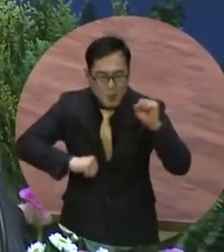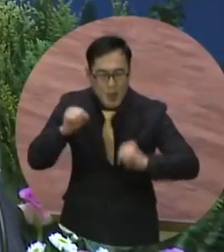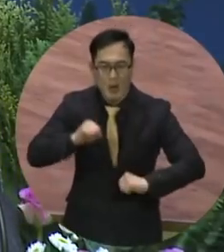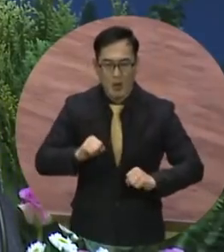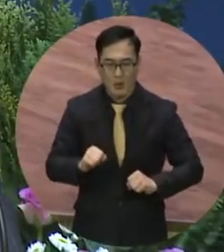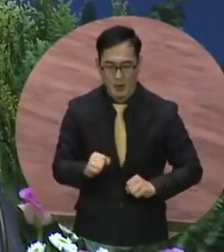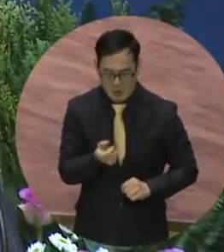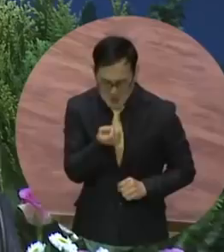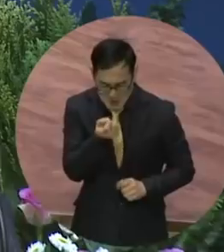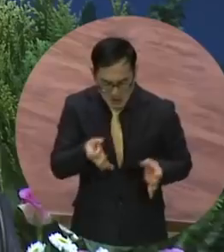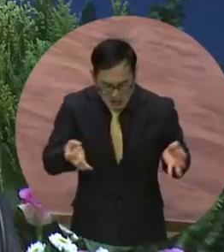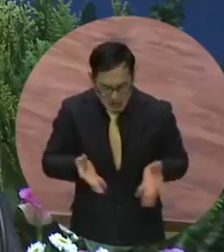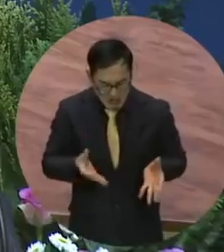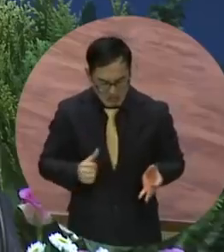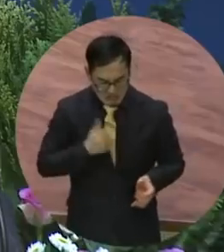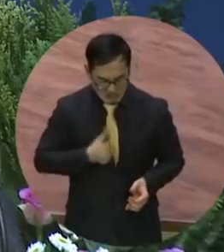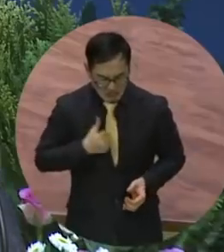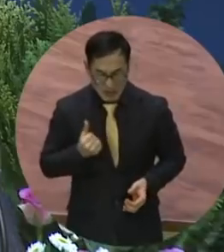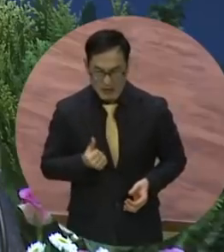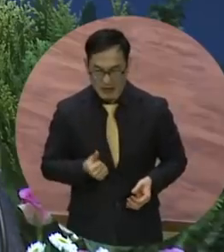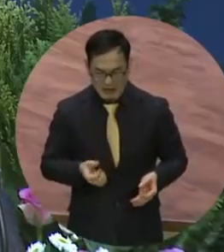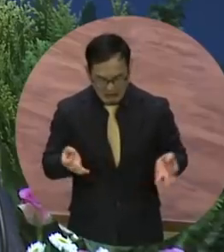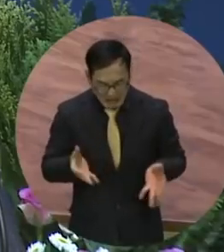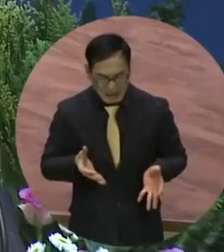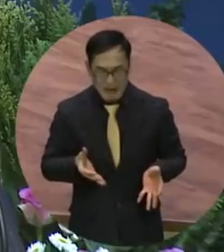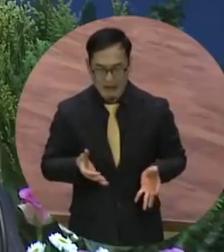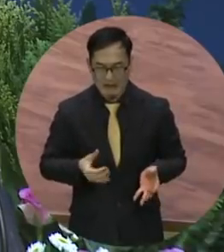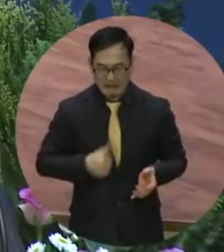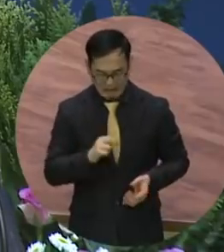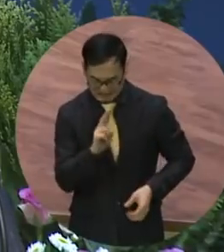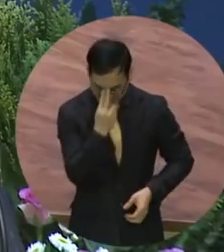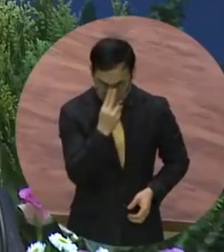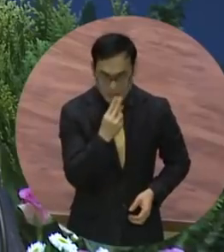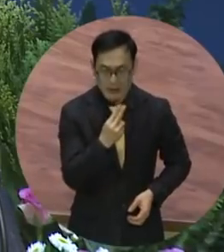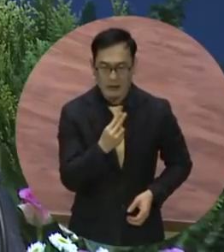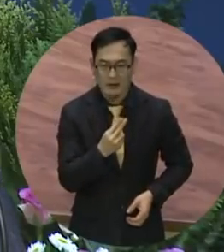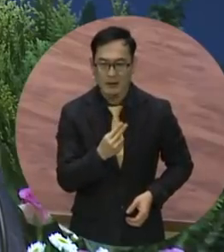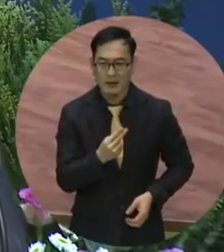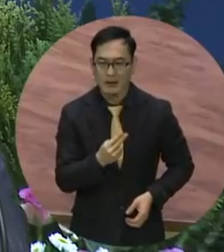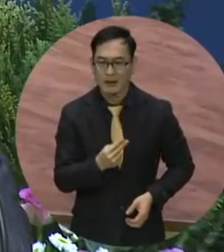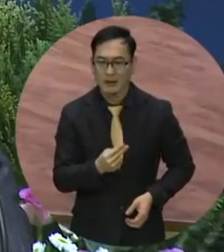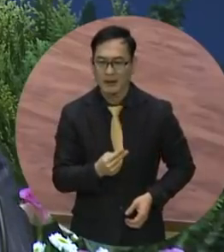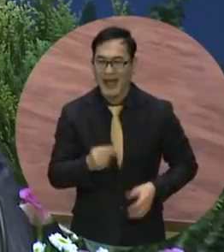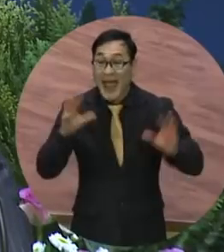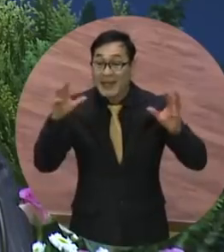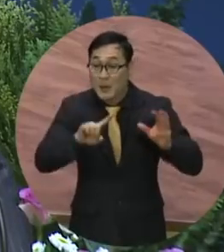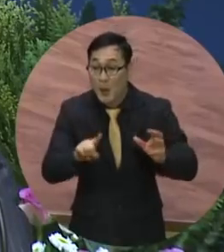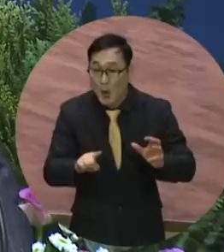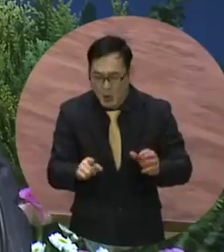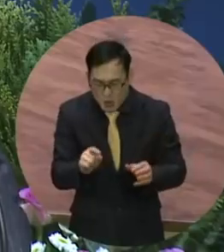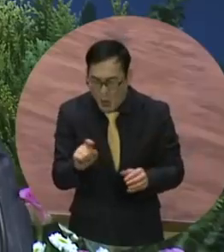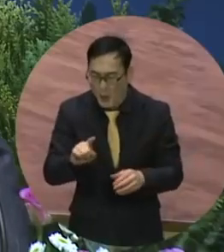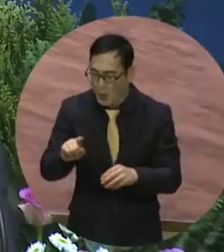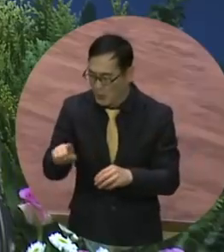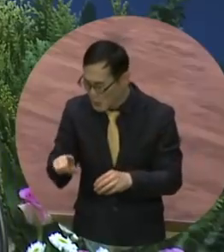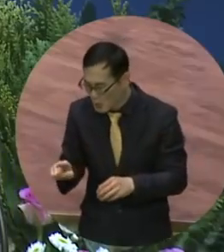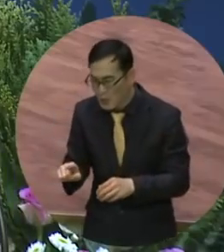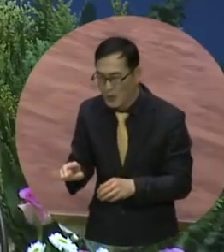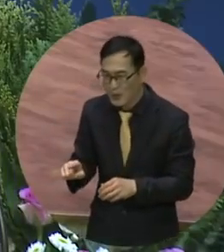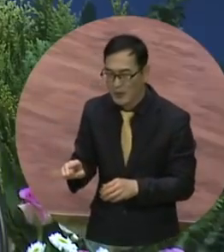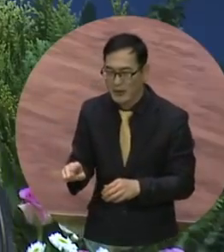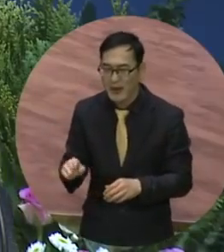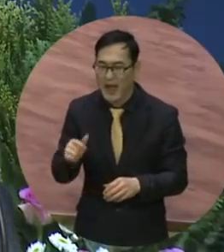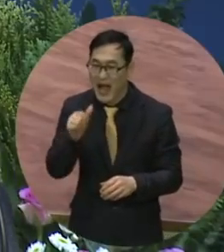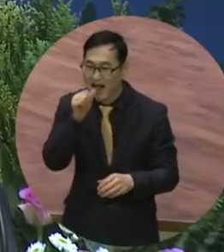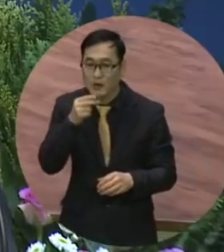거 세모세요. 별 것도 아닌 가지고 막 난리를 쳐. 어린아이 같아. 그 믿음 있는 사람이